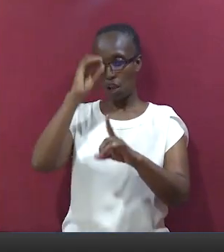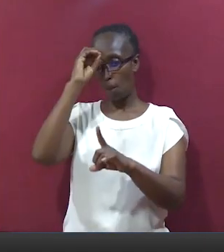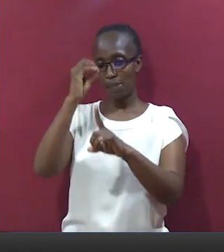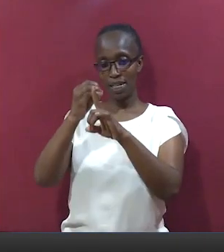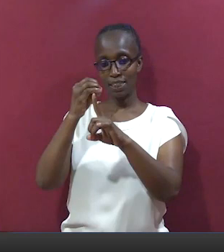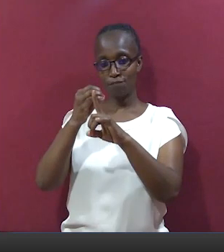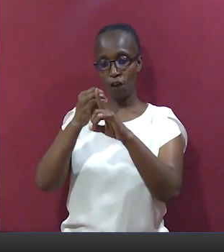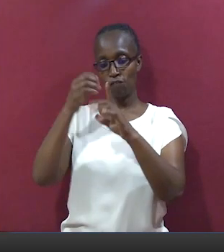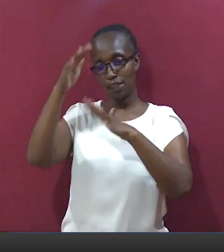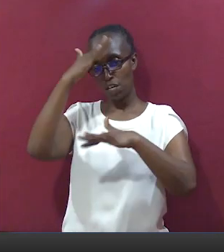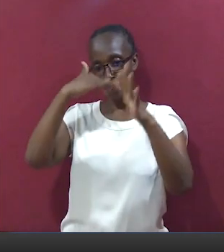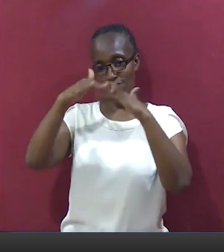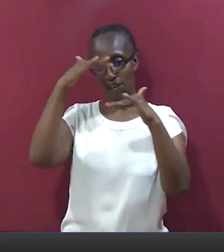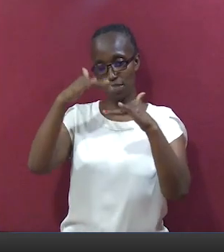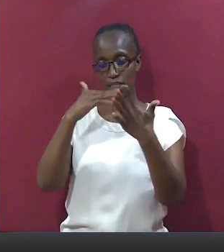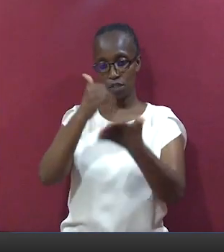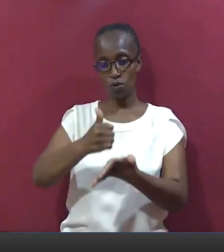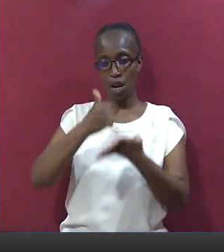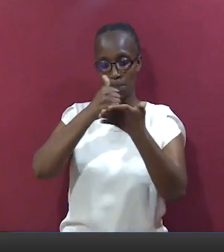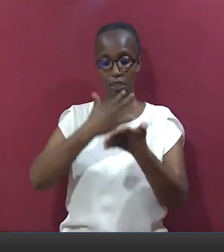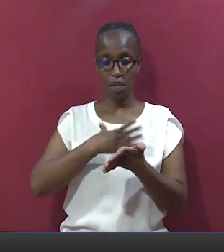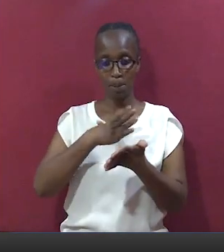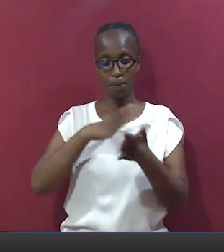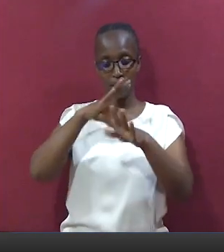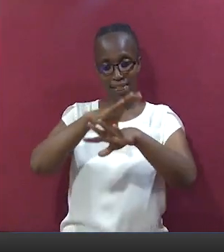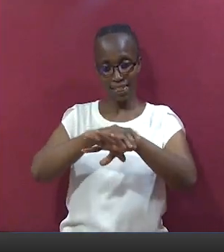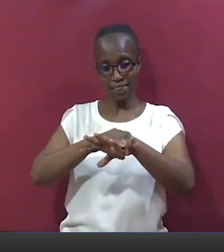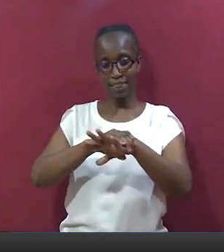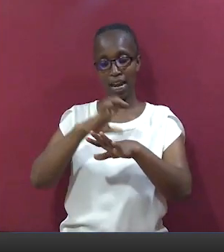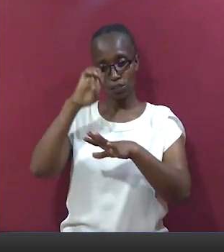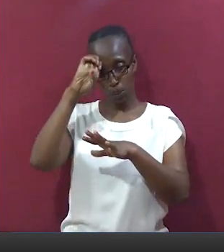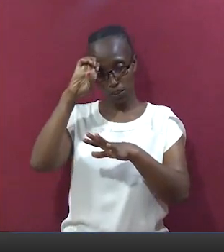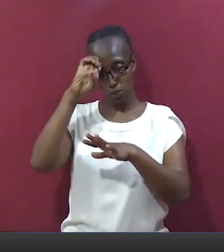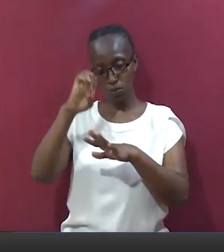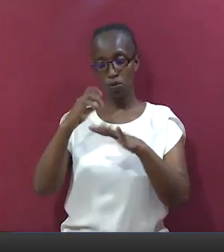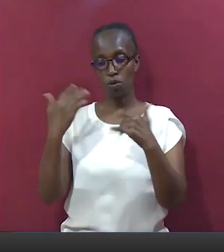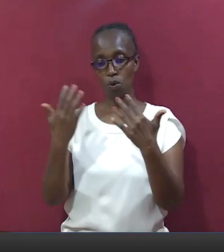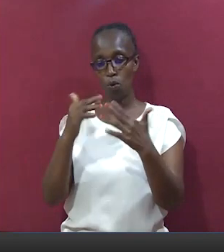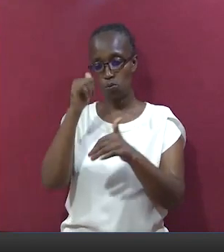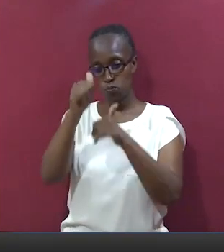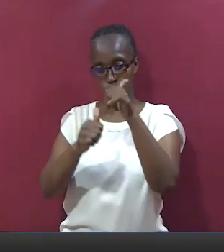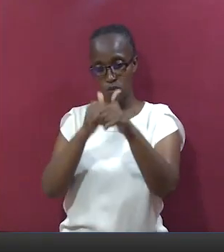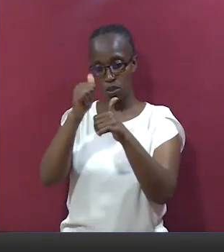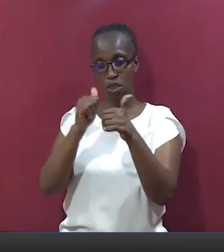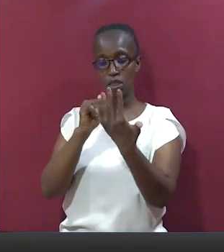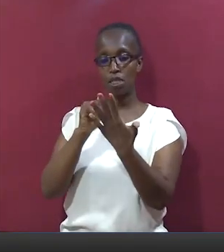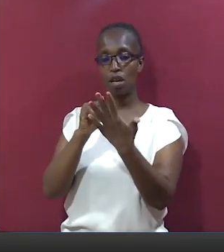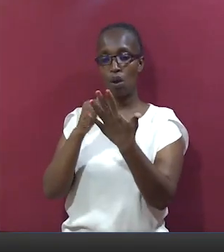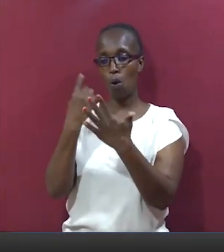ni kuwawezesha Wakenya kuweza kupata masomo ya vyuo, akisema kuwa mfumo wa sasa unawapendelea walio na uwezo katika